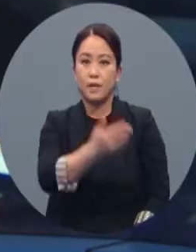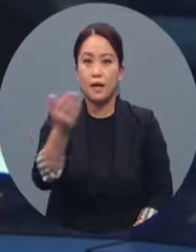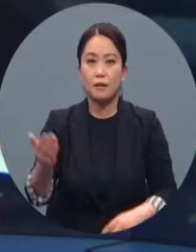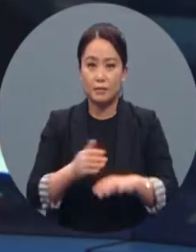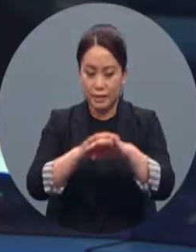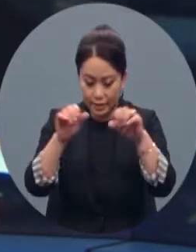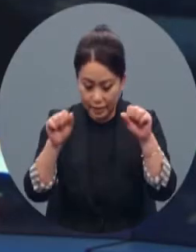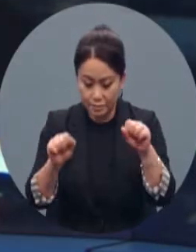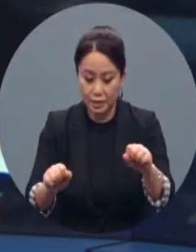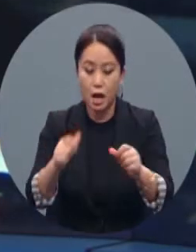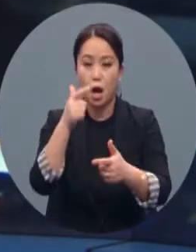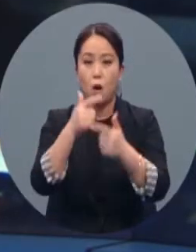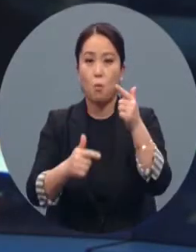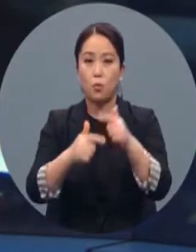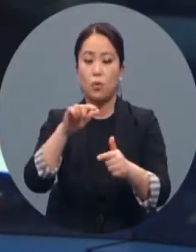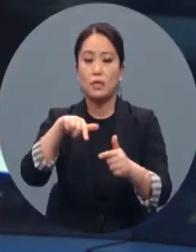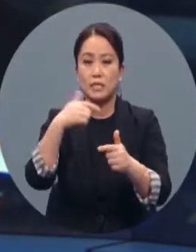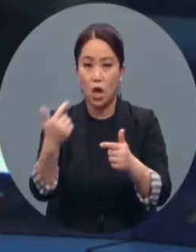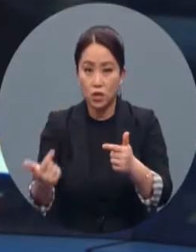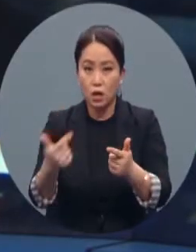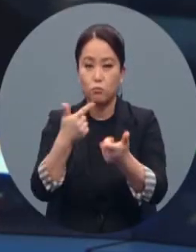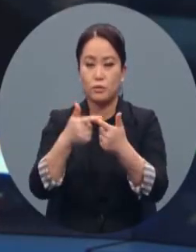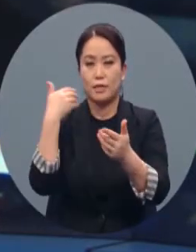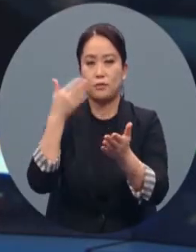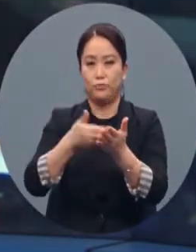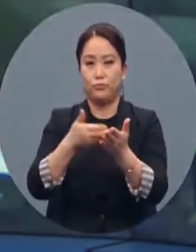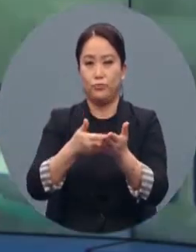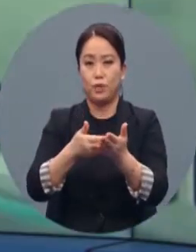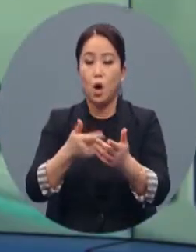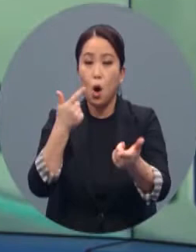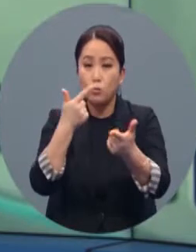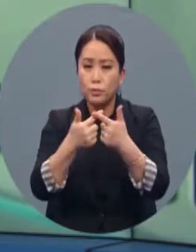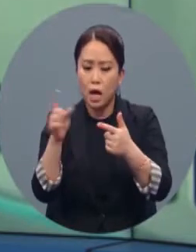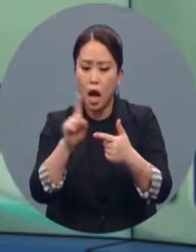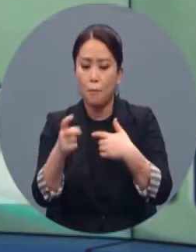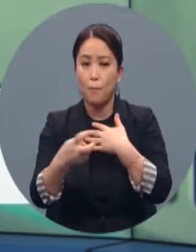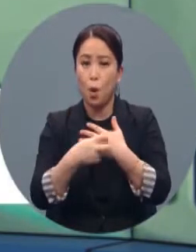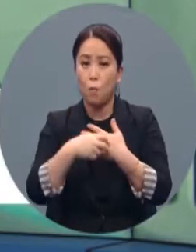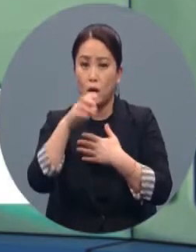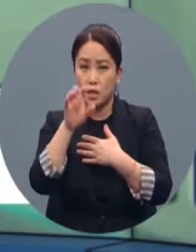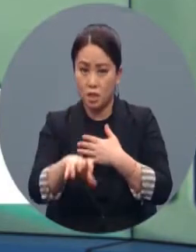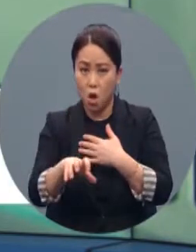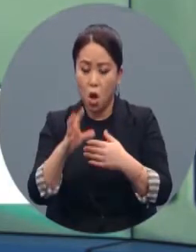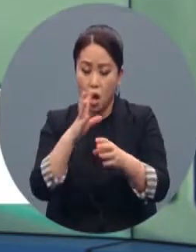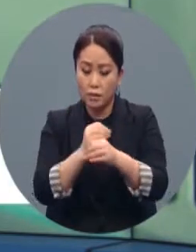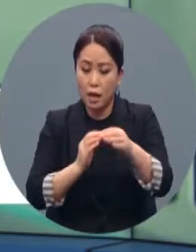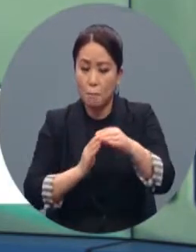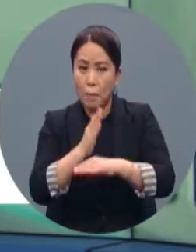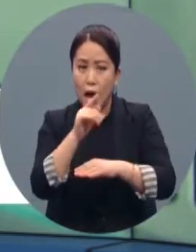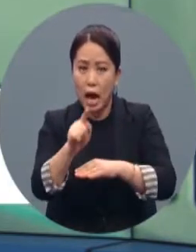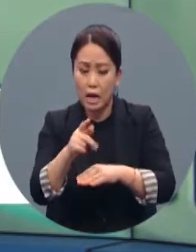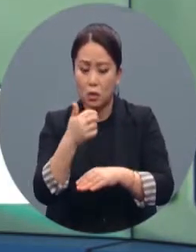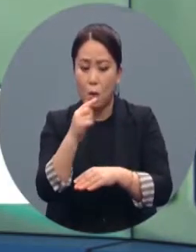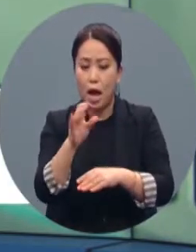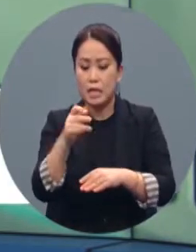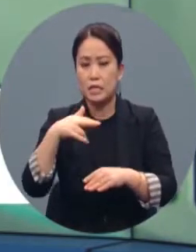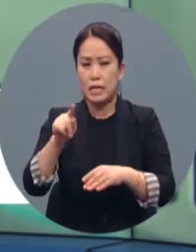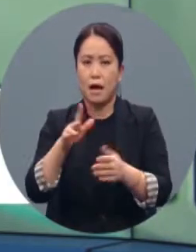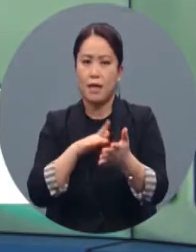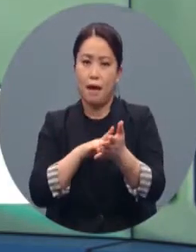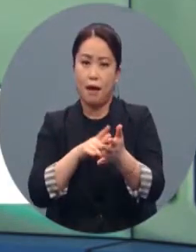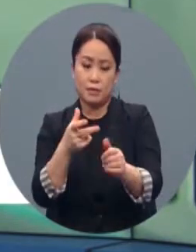여러분 안녕하십니까? 목요일 저녁 부산 뉴스입니다. 부산의 한 병원에서 유통기한이 지난 화이자 백신을 사용한